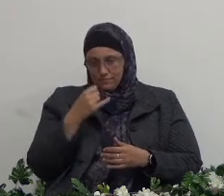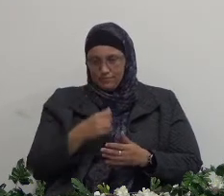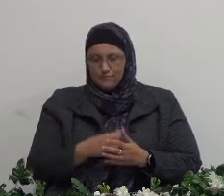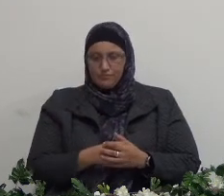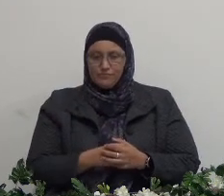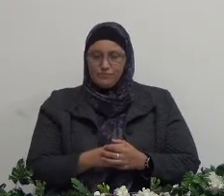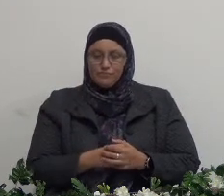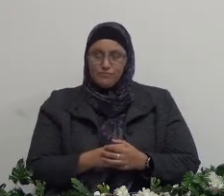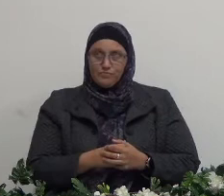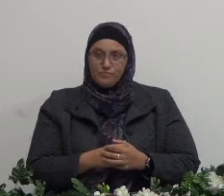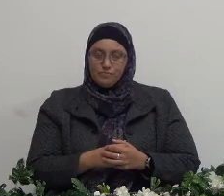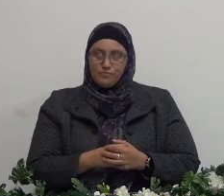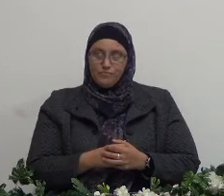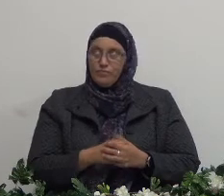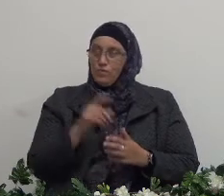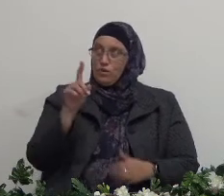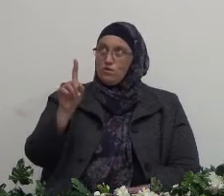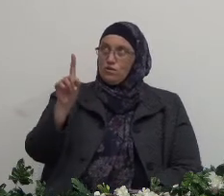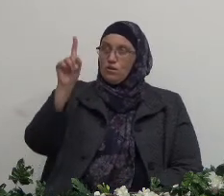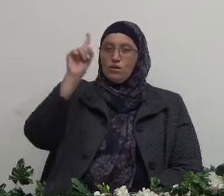That Allah Azza wa Jal